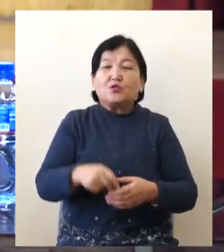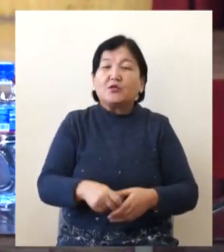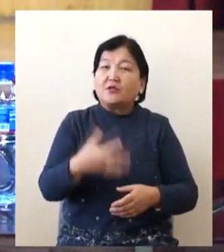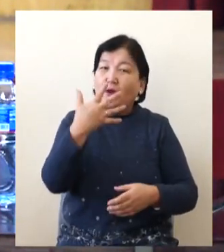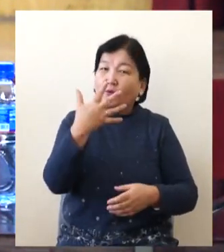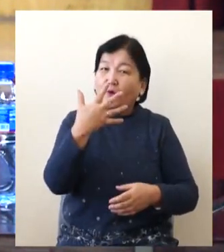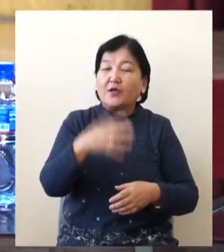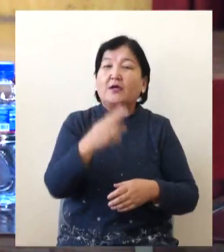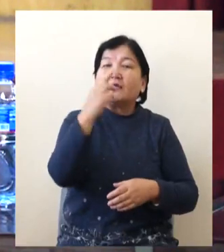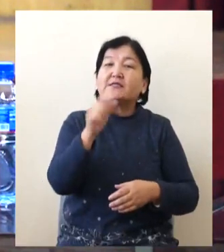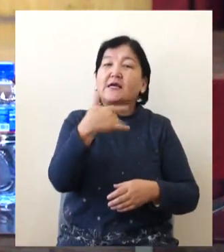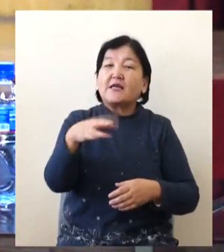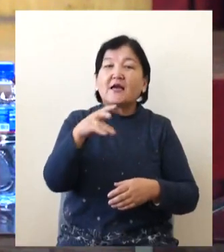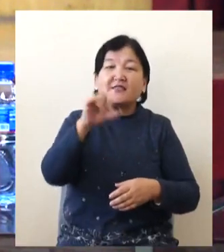ярьсан.